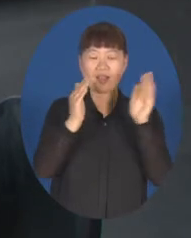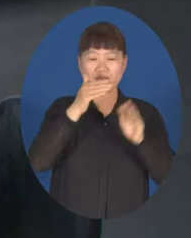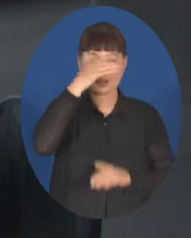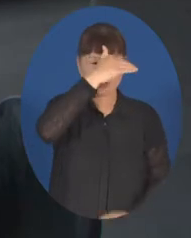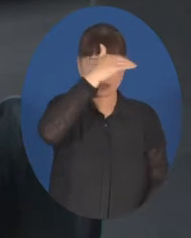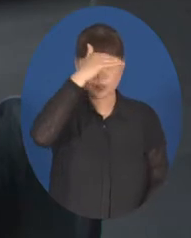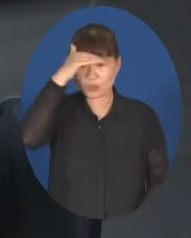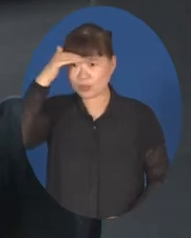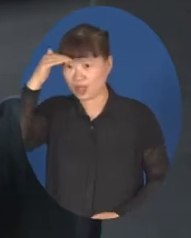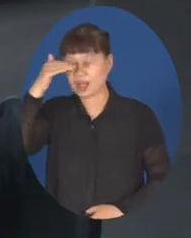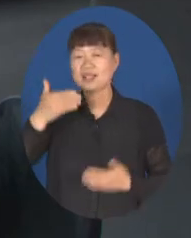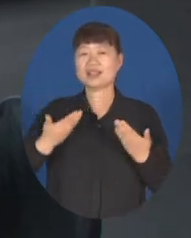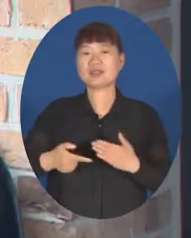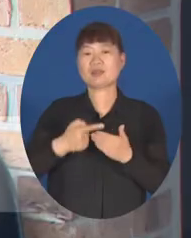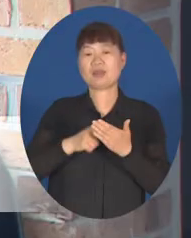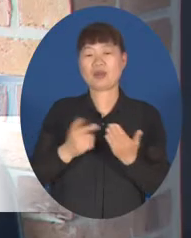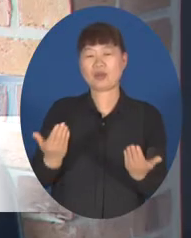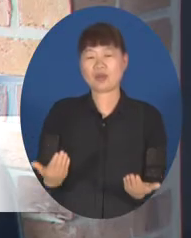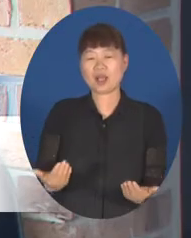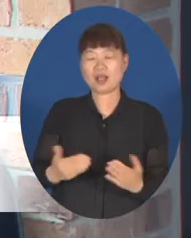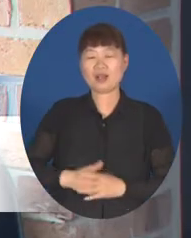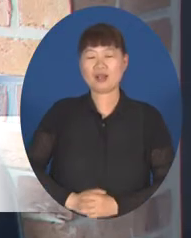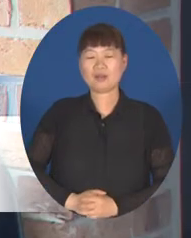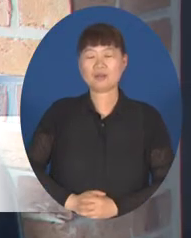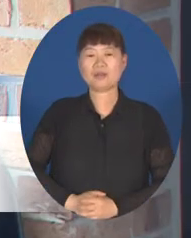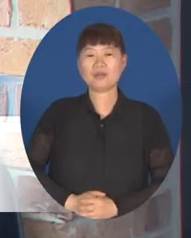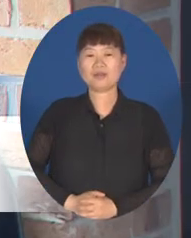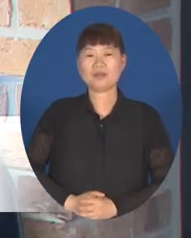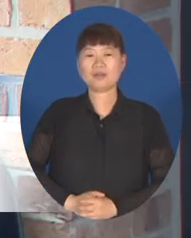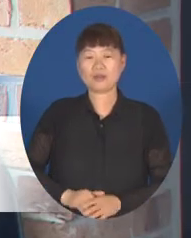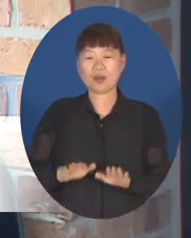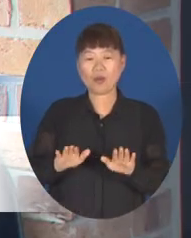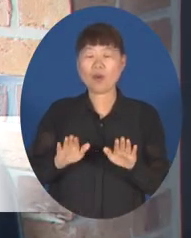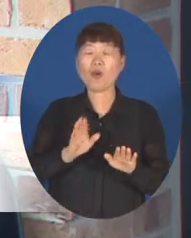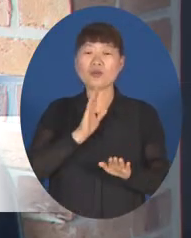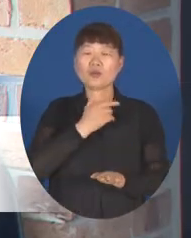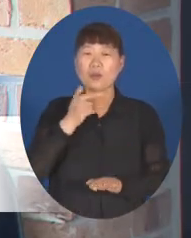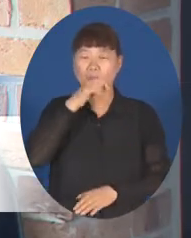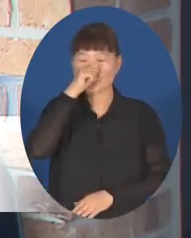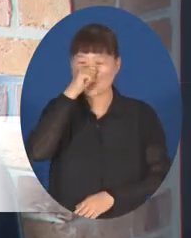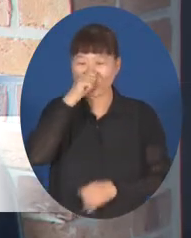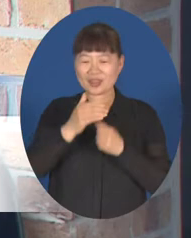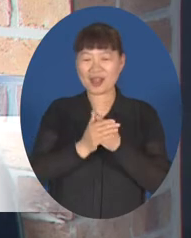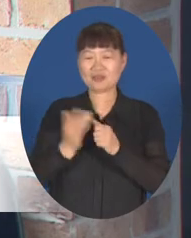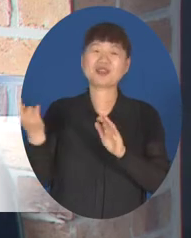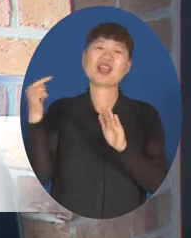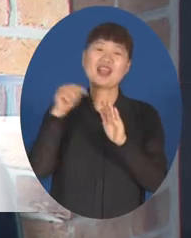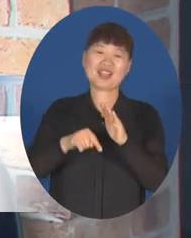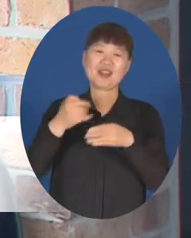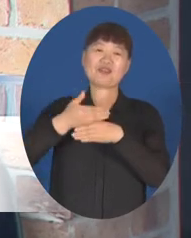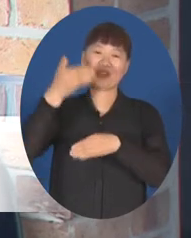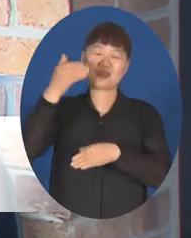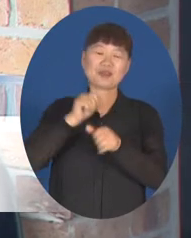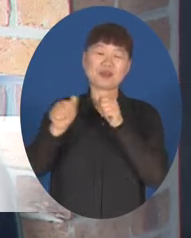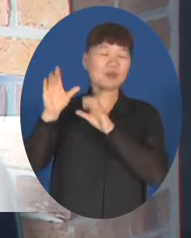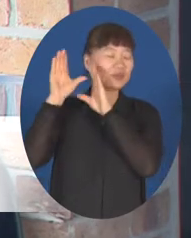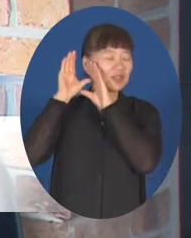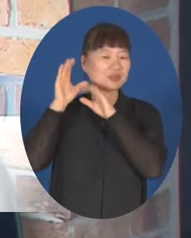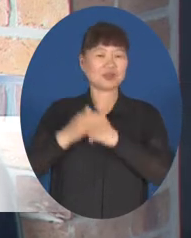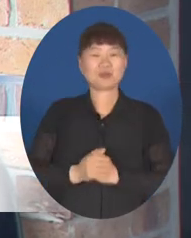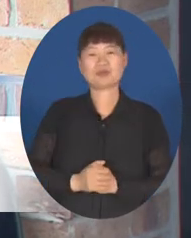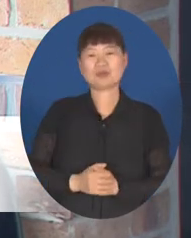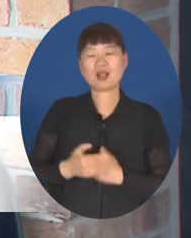지친 마음을 쉬어 갑니다 어머 거기 대장 했어 내가 너무 좋아하니까 그래서 오늘 오후 배가 돼요 거 꽤나 힘든